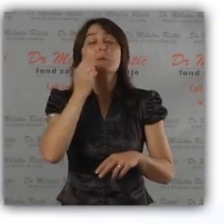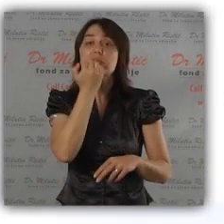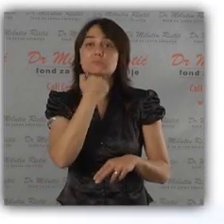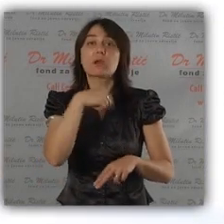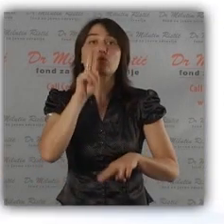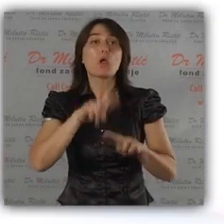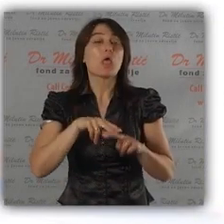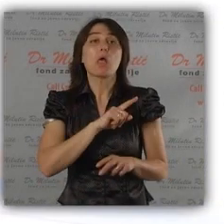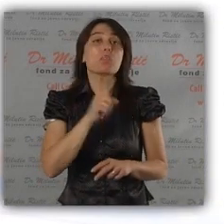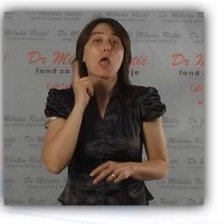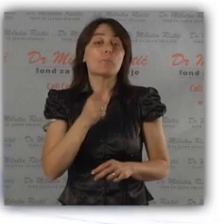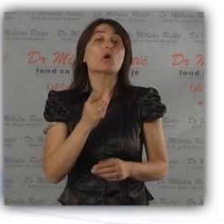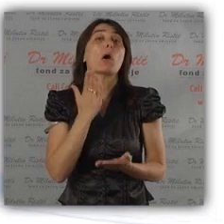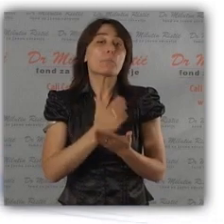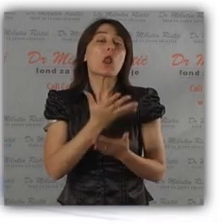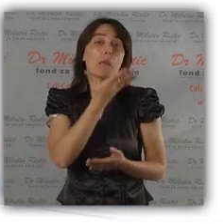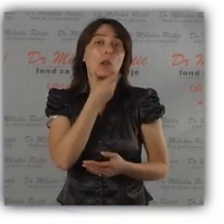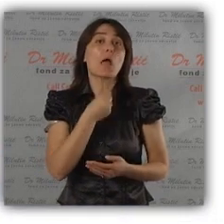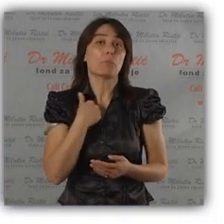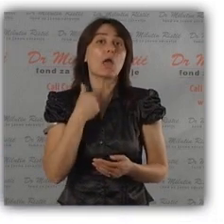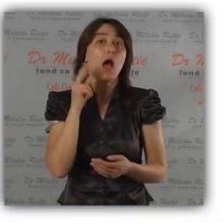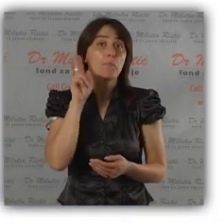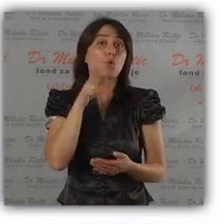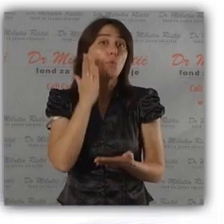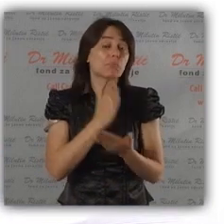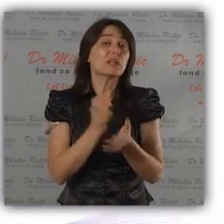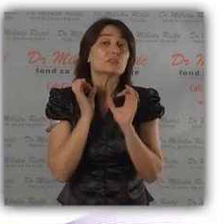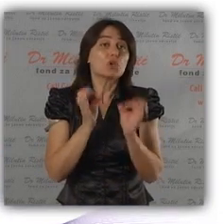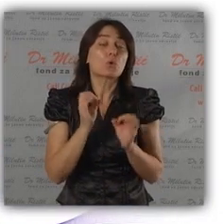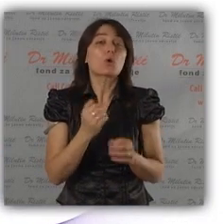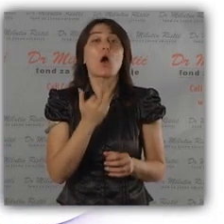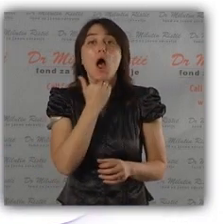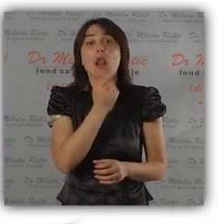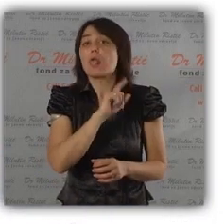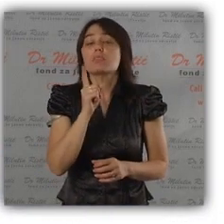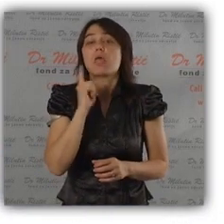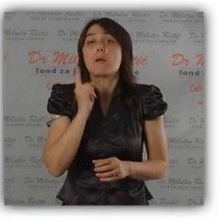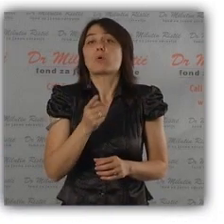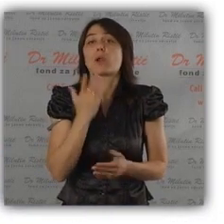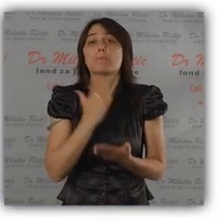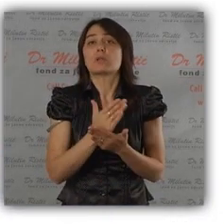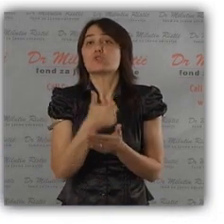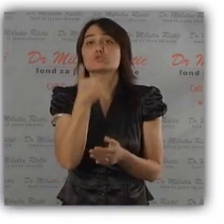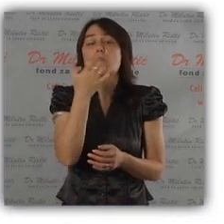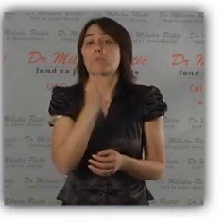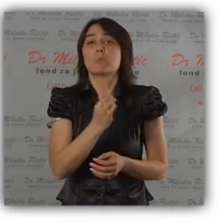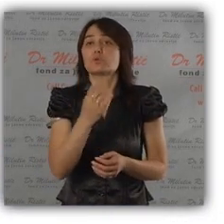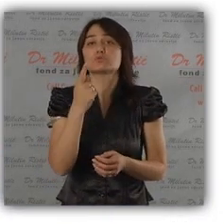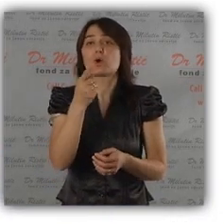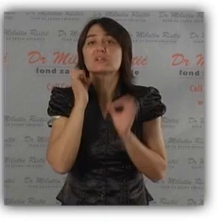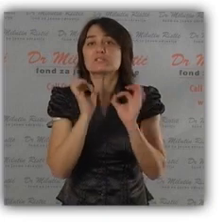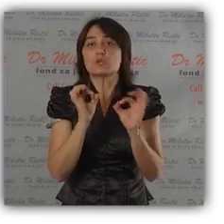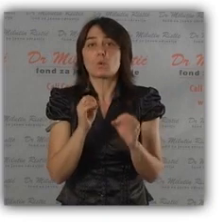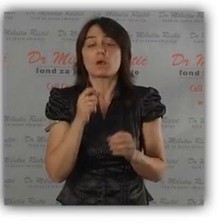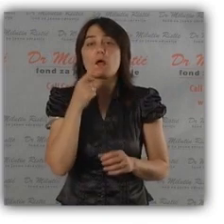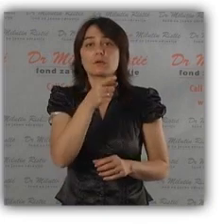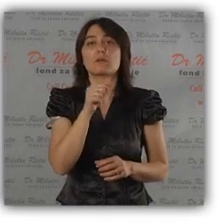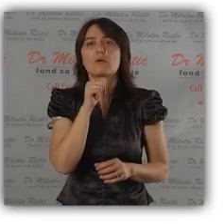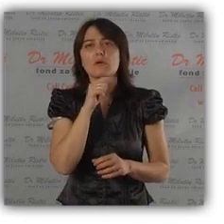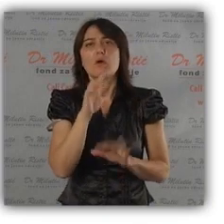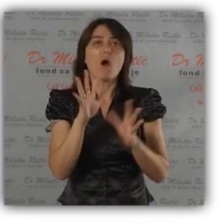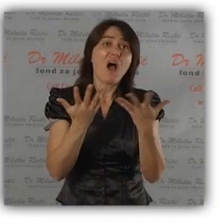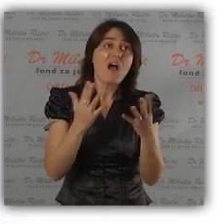bi da donesem ispravnu odluku, ali ne moram. Bilo bi lepo da mogu biti siguran u nju, ali ne moram biti siguran. Također,